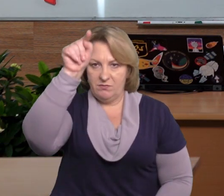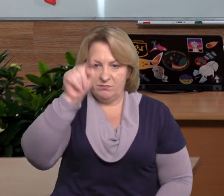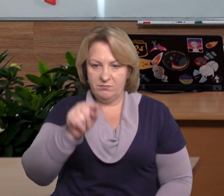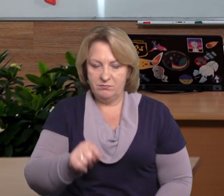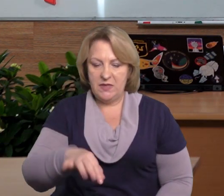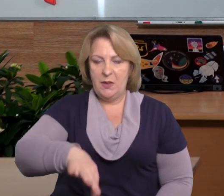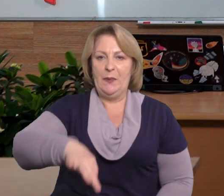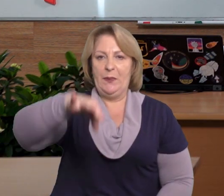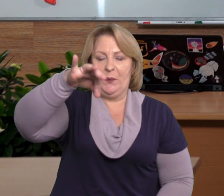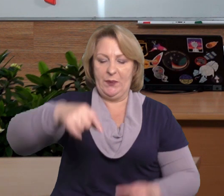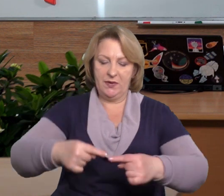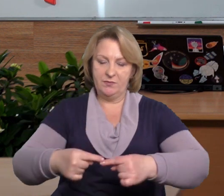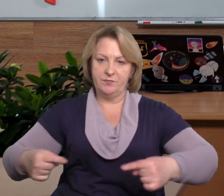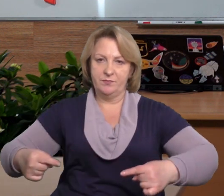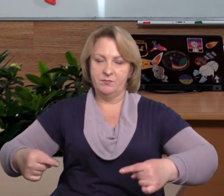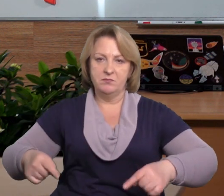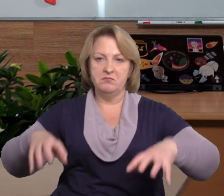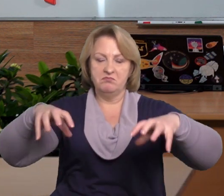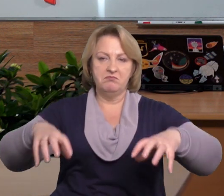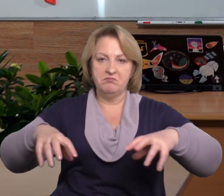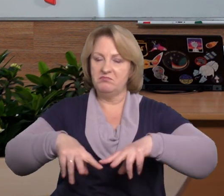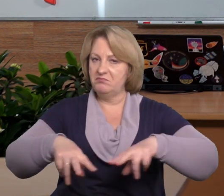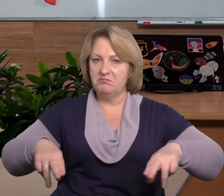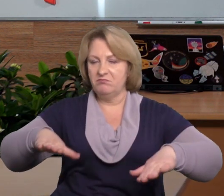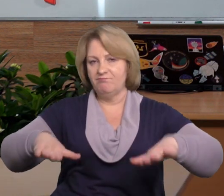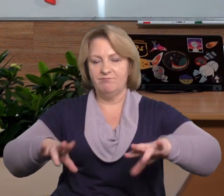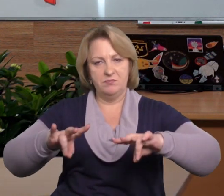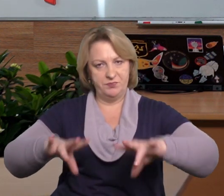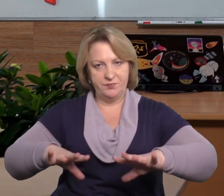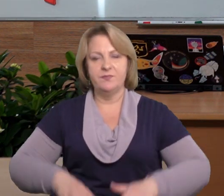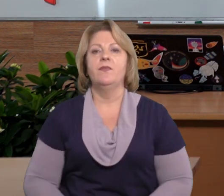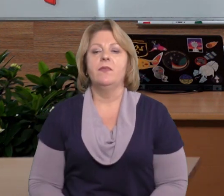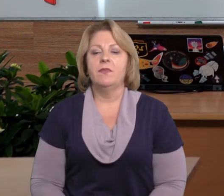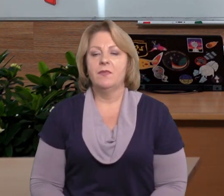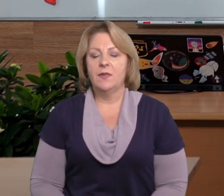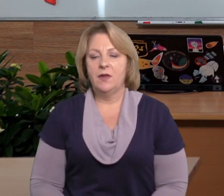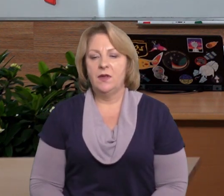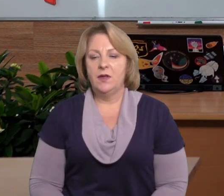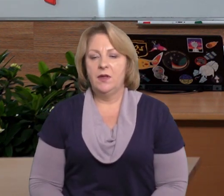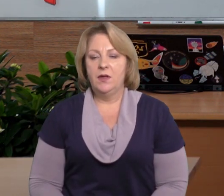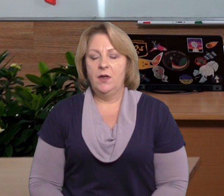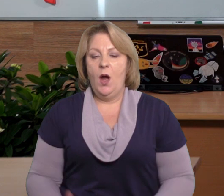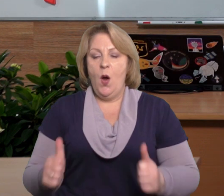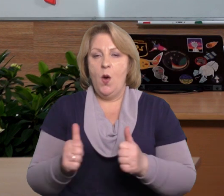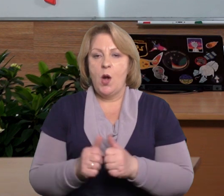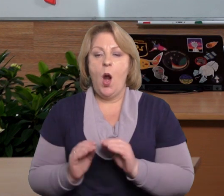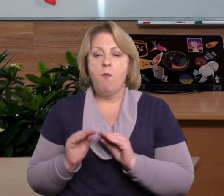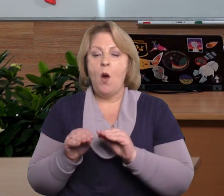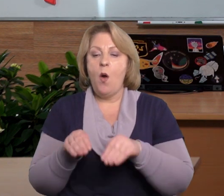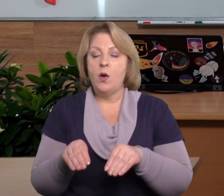центр цієї жординки, маси однакові, отже жординка не рухається, не обертається. Поряд